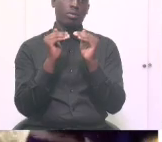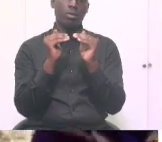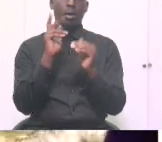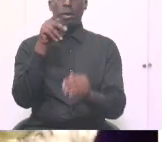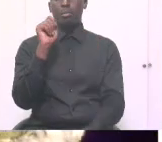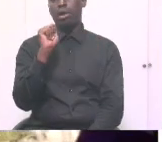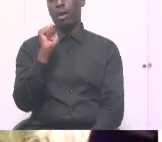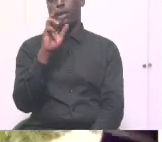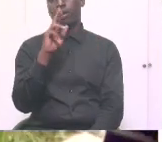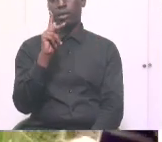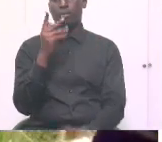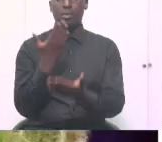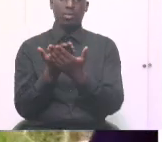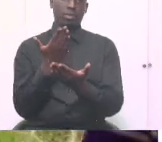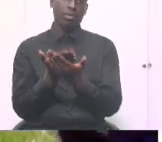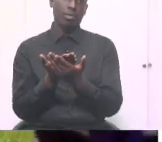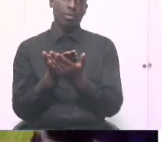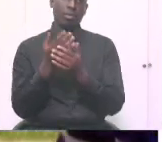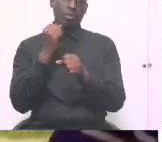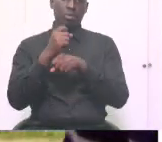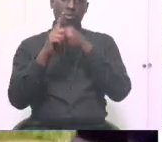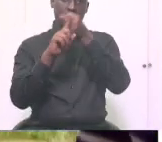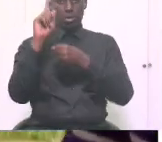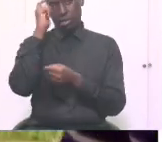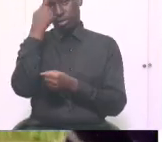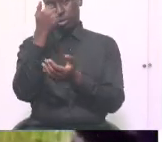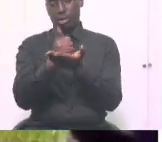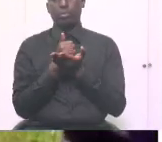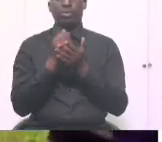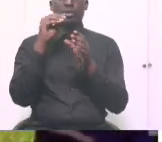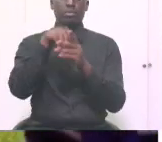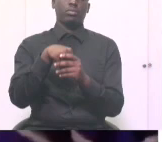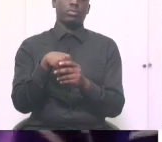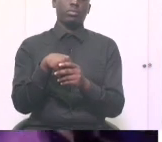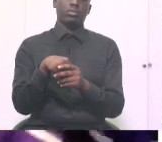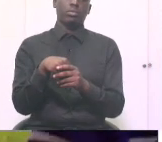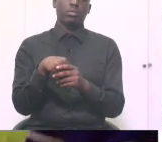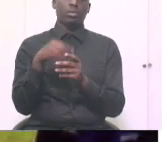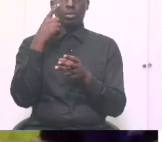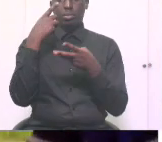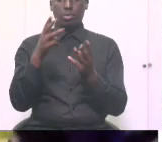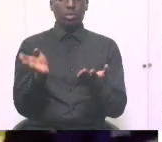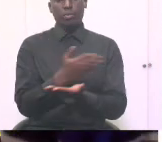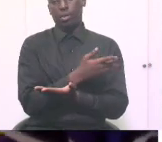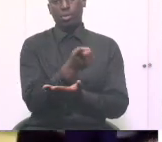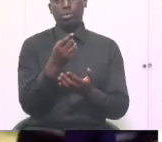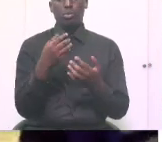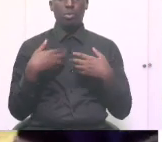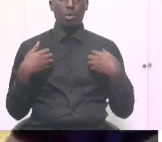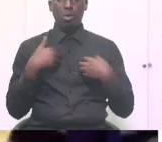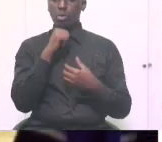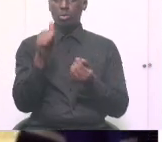pariki. Badusaba intuzi ubuvugizi, leta ikabidufashamo ikaba ukuntu yarwanya buno bukoko